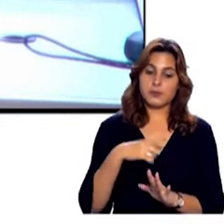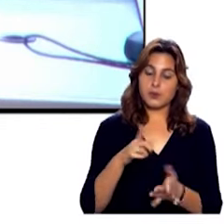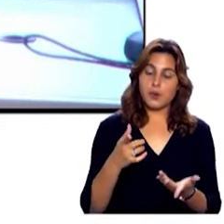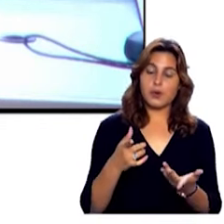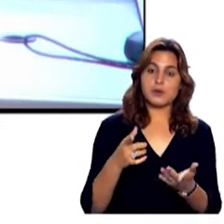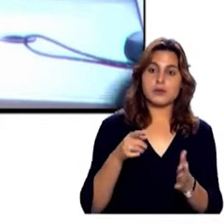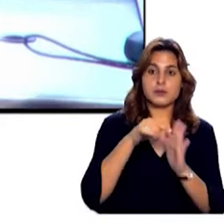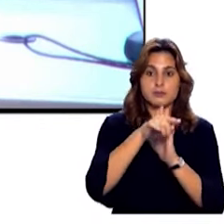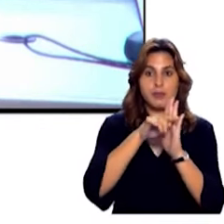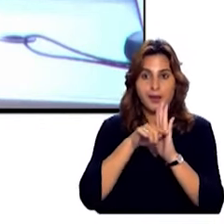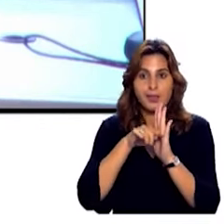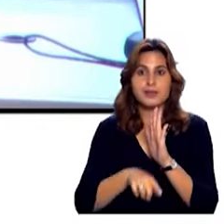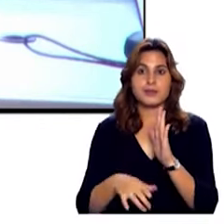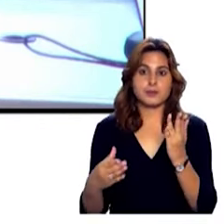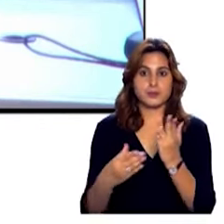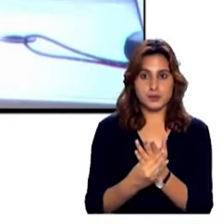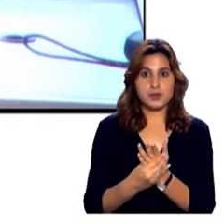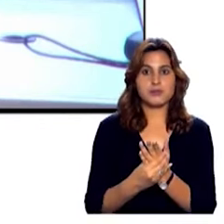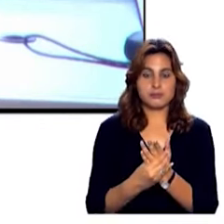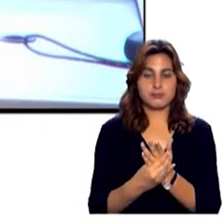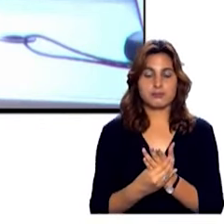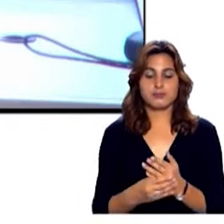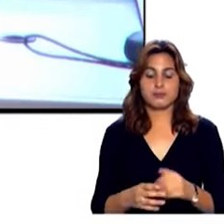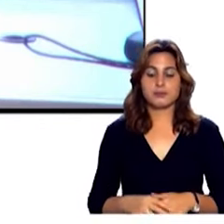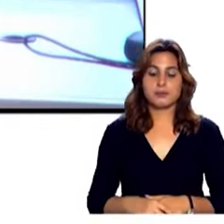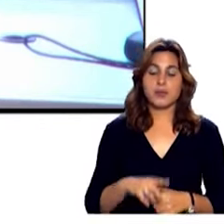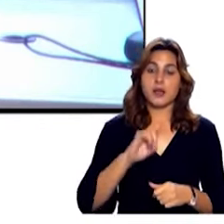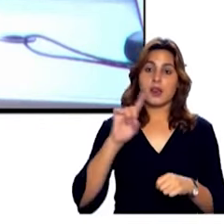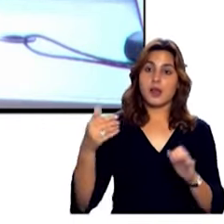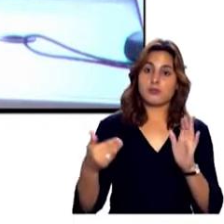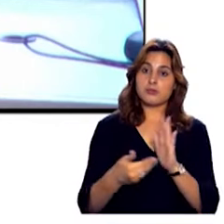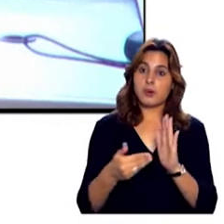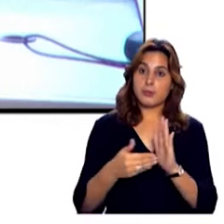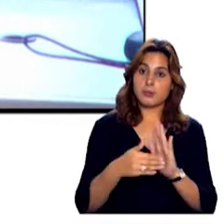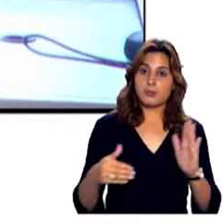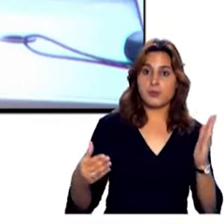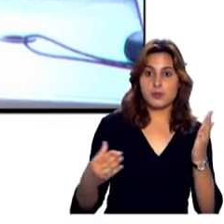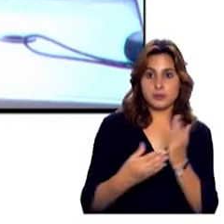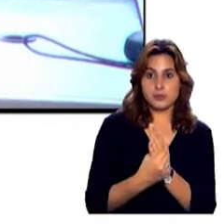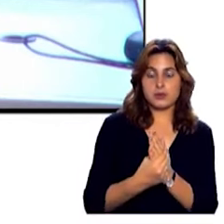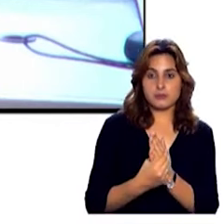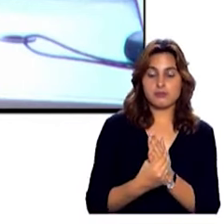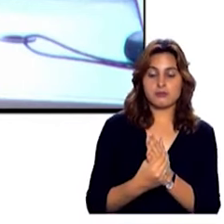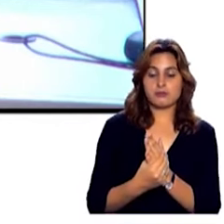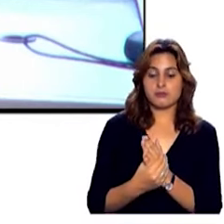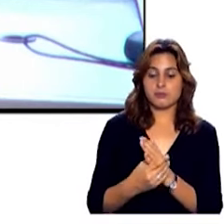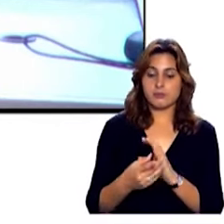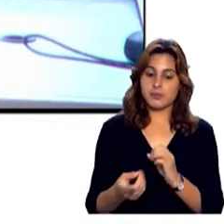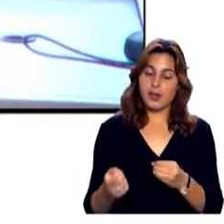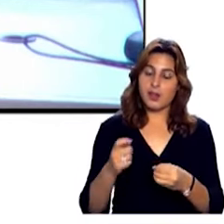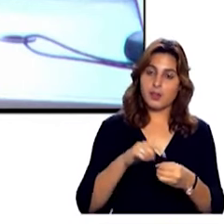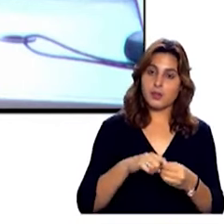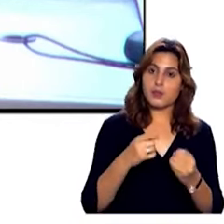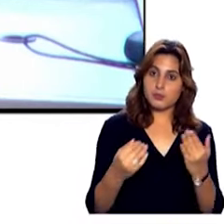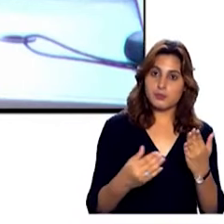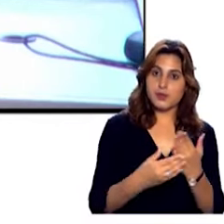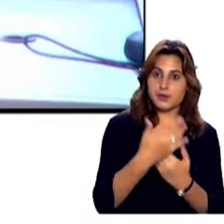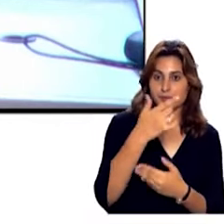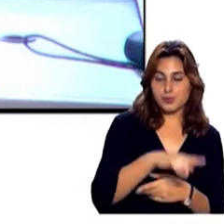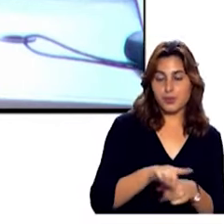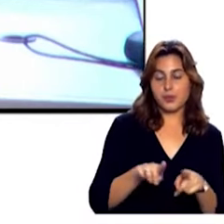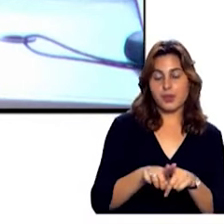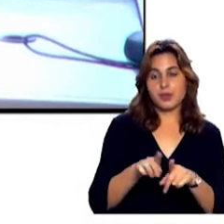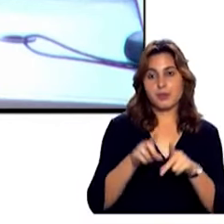requêtes était amenée à traiter Du fond des affaires ET on s'est rendu compte qu'il commençait à Y avoir des divergences de